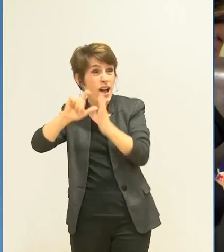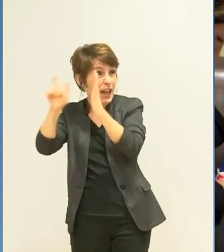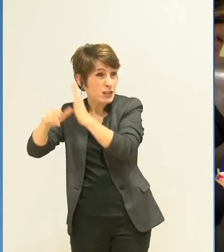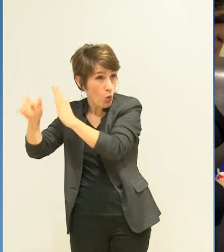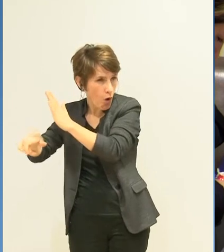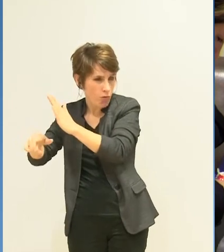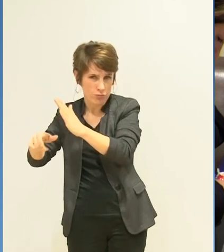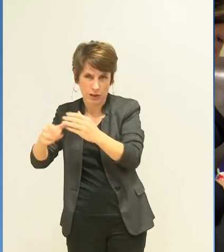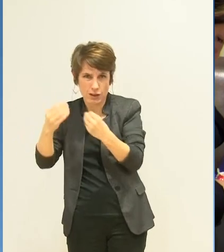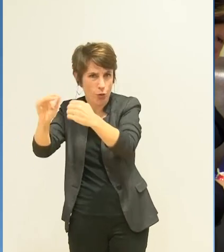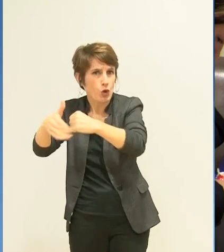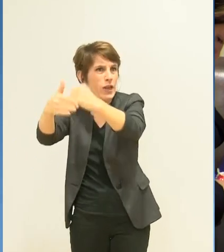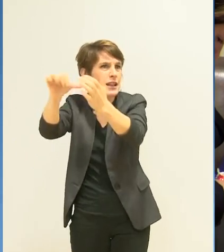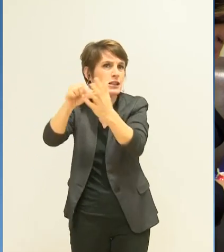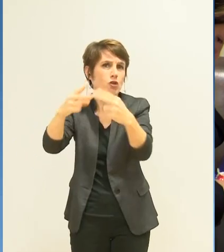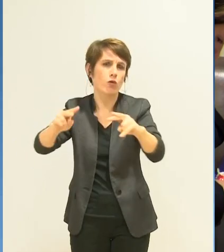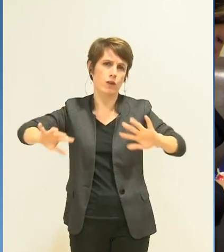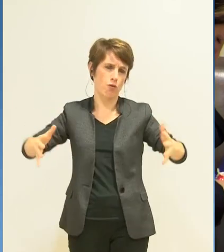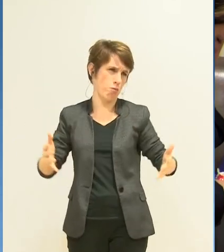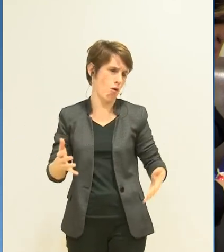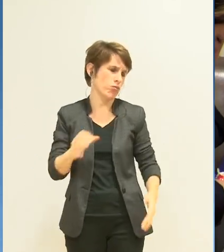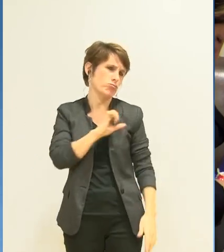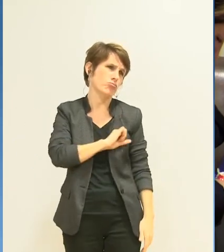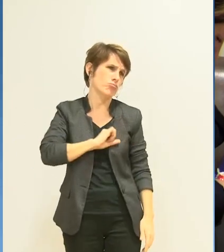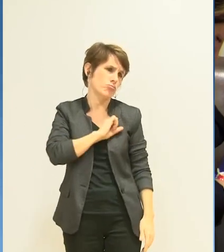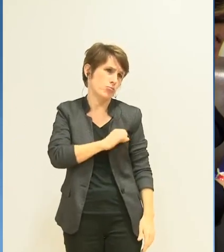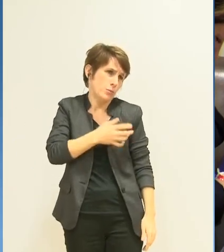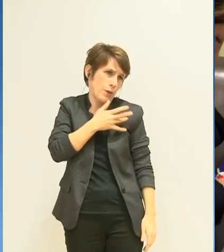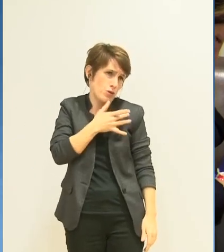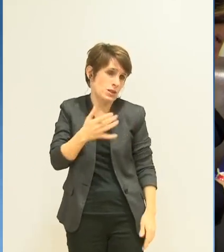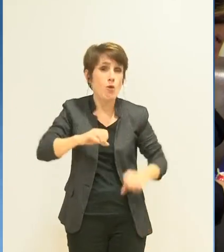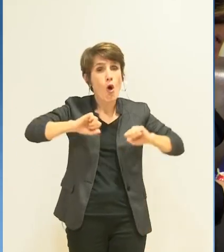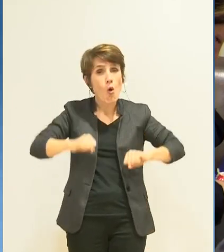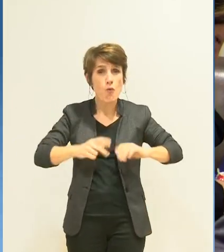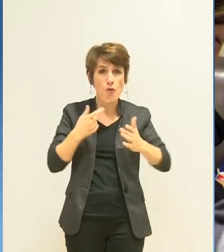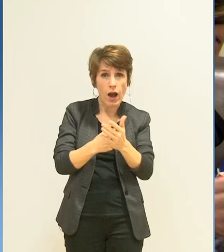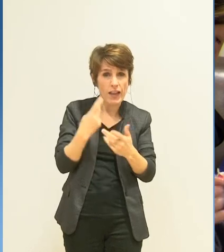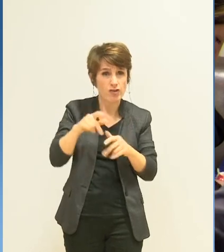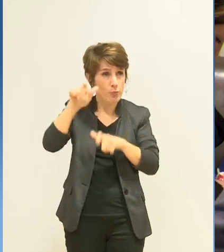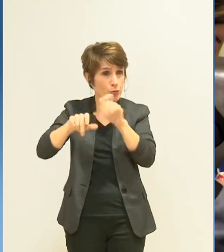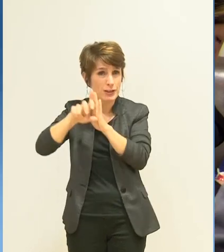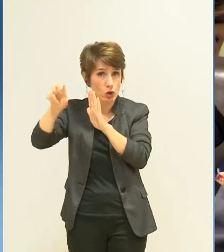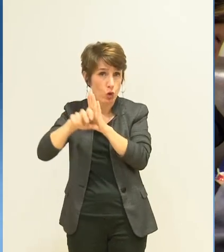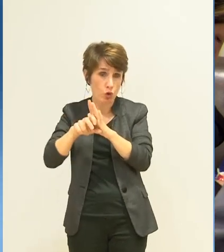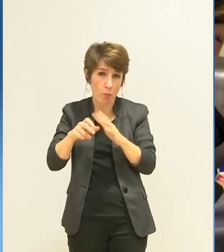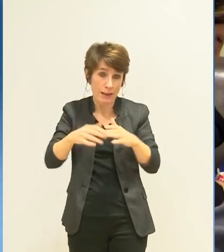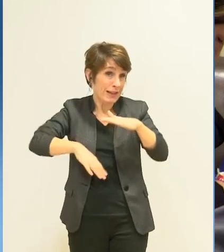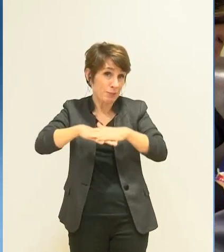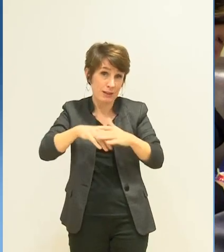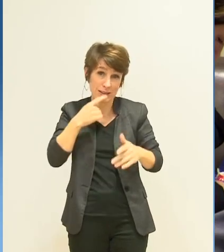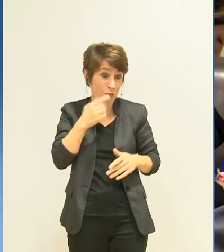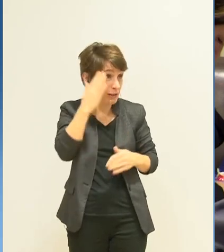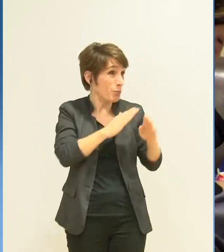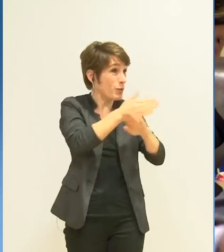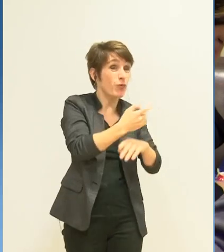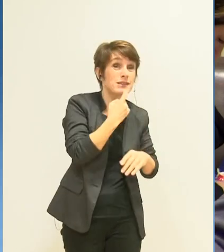ville parce que je suis désolé le pouvoir d'achat des grenoblois il est limité et l'argent qu'ils vont mettre dans un commerce ils ne mettront pas dans